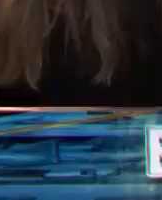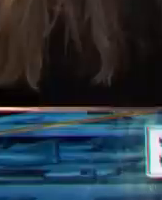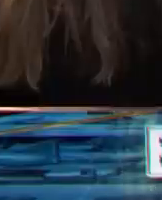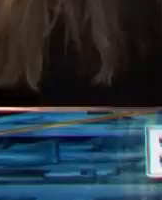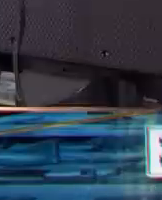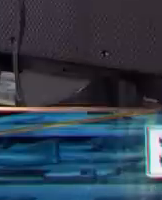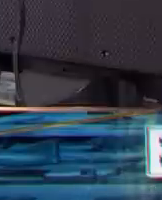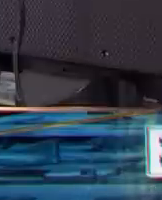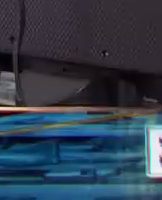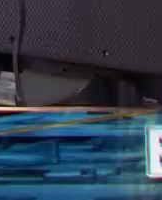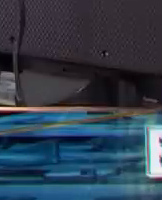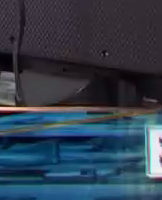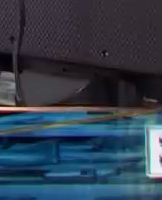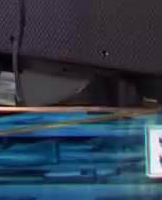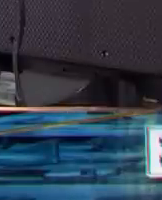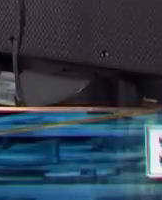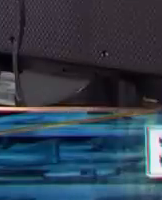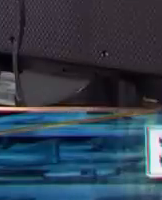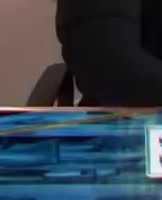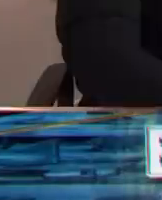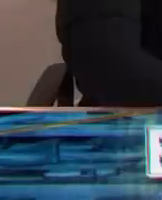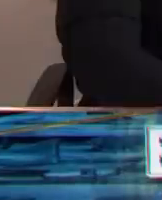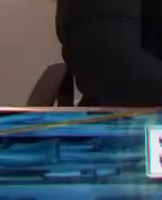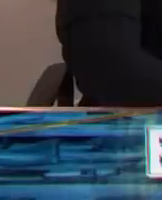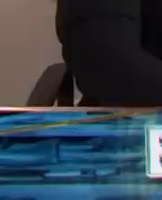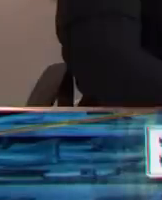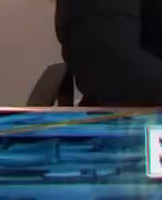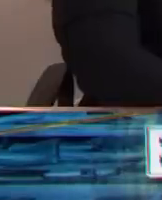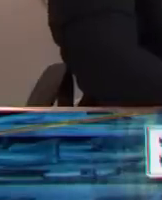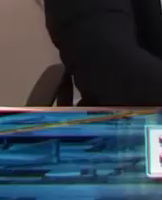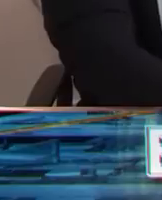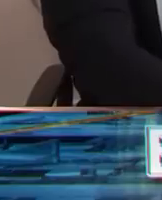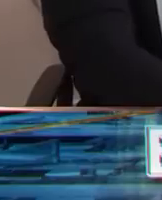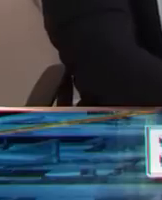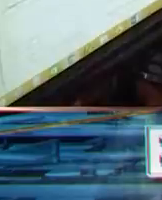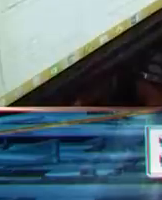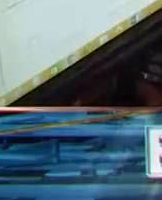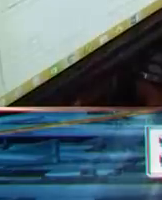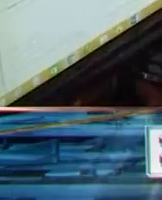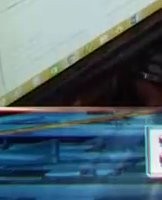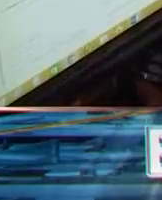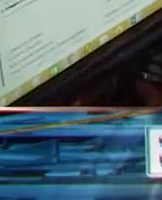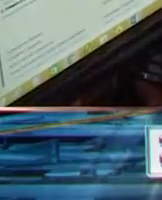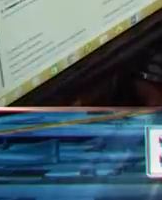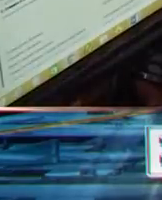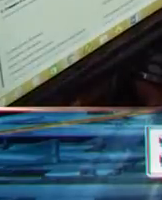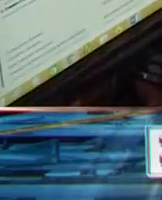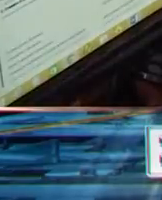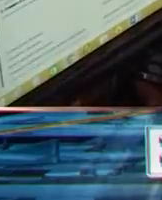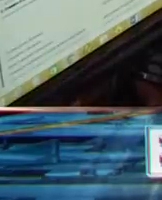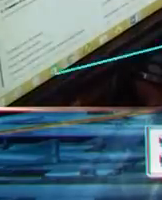Құтайтпаса да қиналған сәтте сеп. Бүгінге 322 мыңнан аса жетісулық 42 500 теңге әлеуметтік төлем